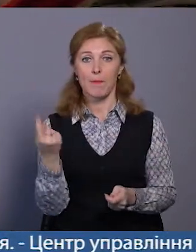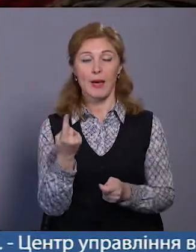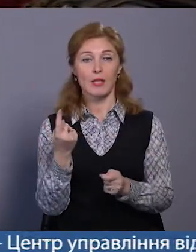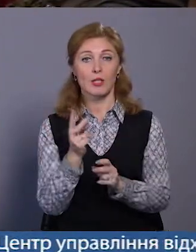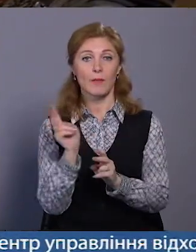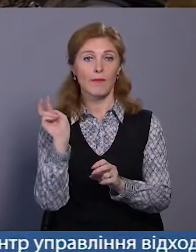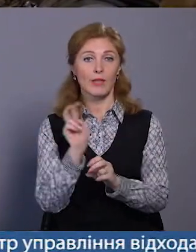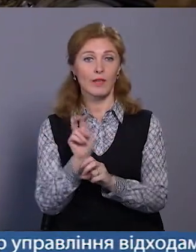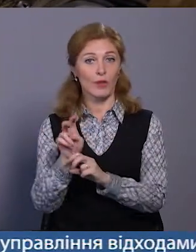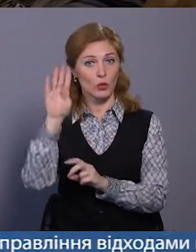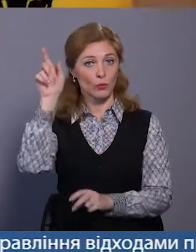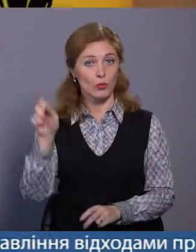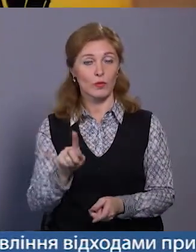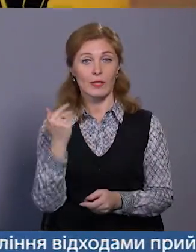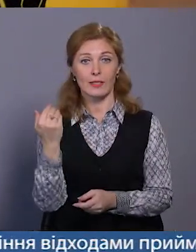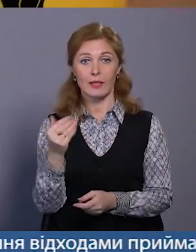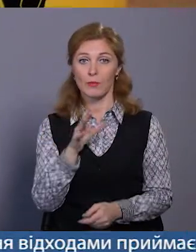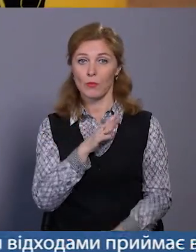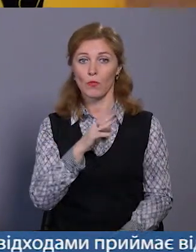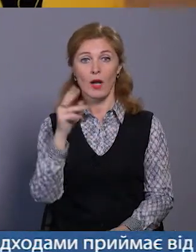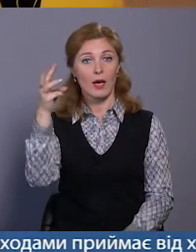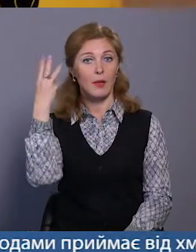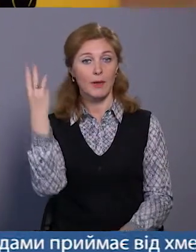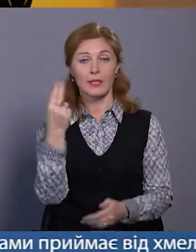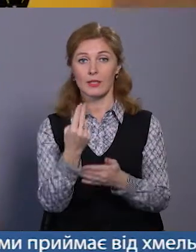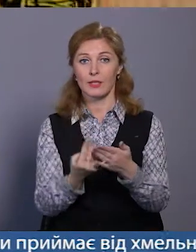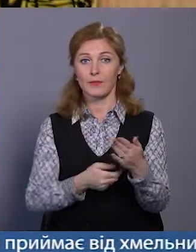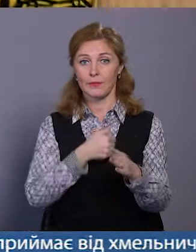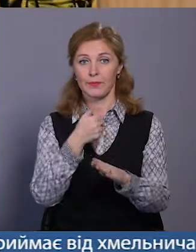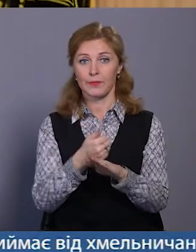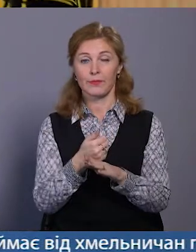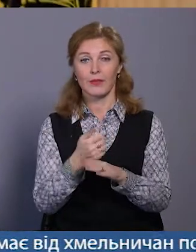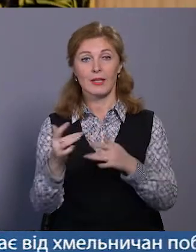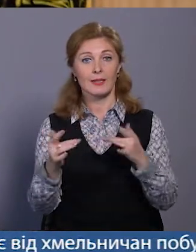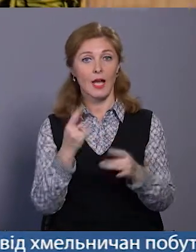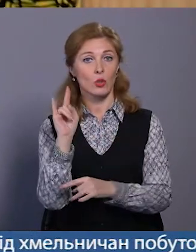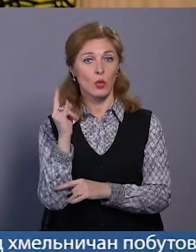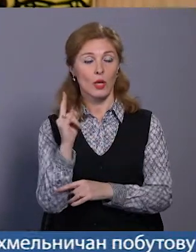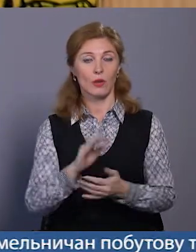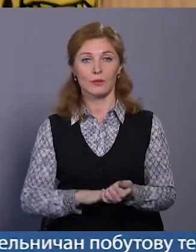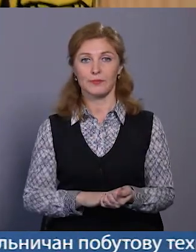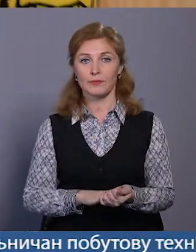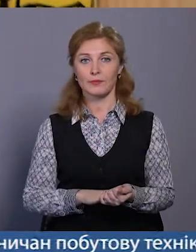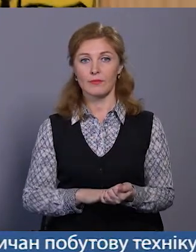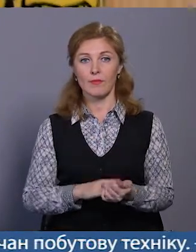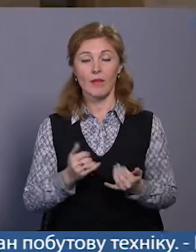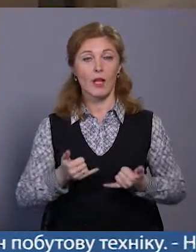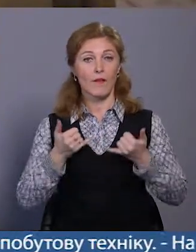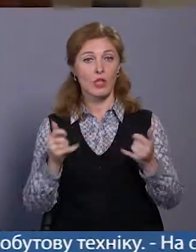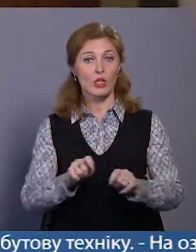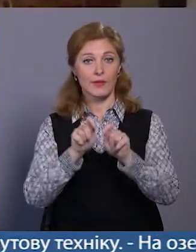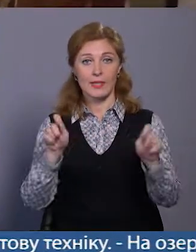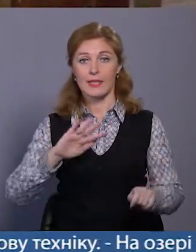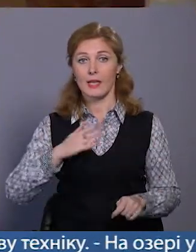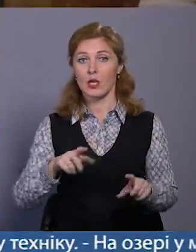крамницю відвідав чоловік. Ним став хмельницький живописець, головний художник театру «Ляльок» Михайло Ніколаєв. В честь відкриття нашого магазину